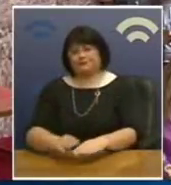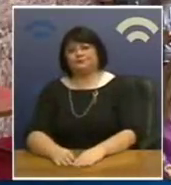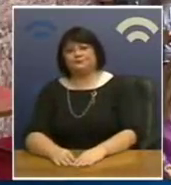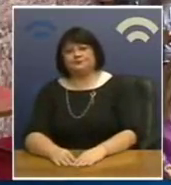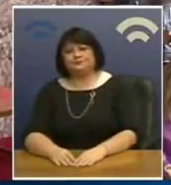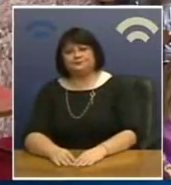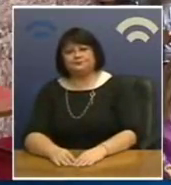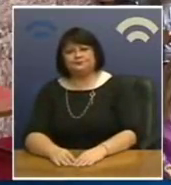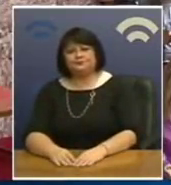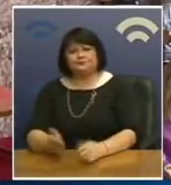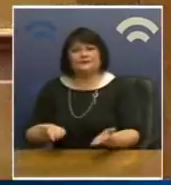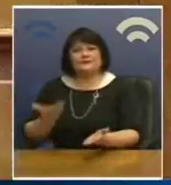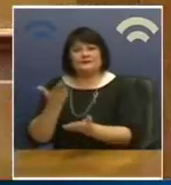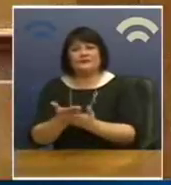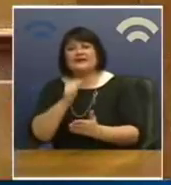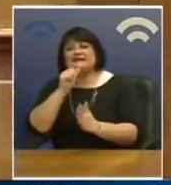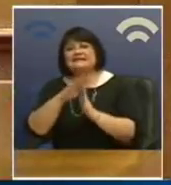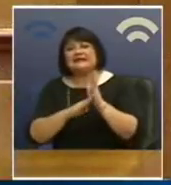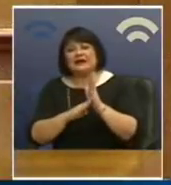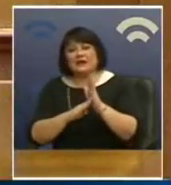Η πρόταση αναθεώρησης που καταθέσαμε